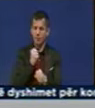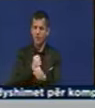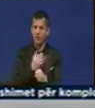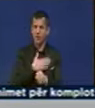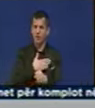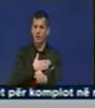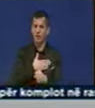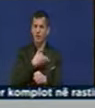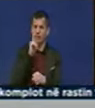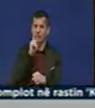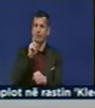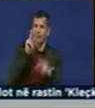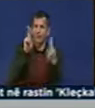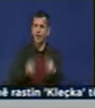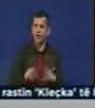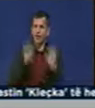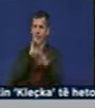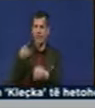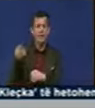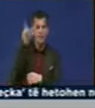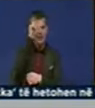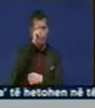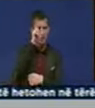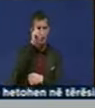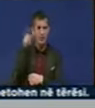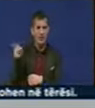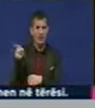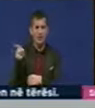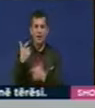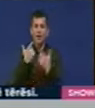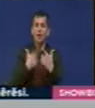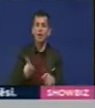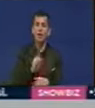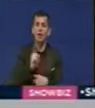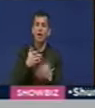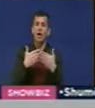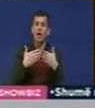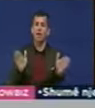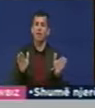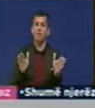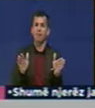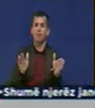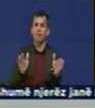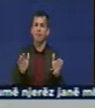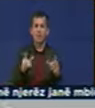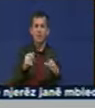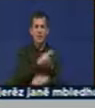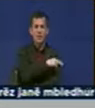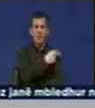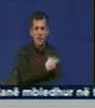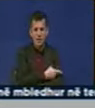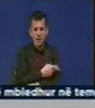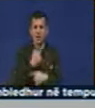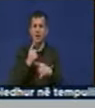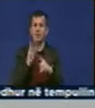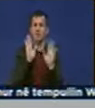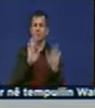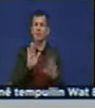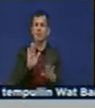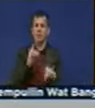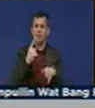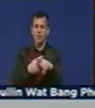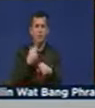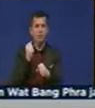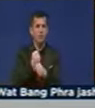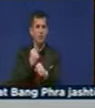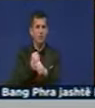po nga padrejtësi që na bën Serbia dhe nuk na e le të hapim maternitetin që të finalizojmë dhe të funksionoj